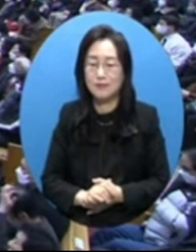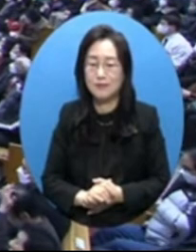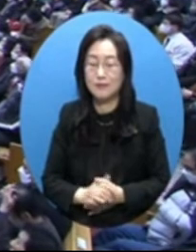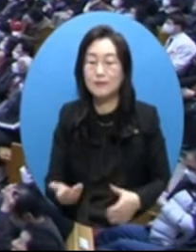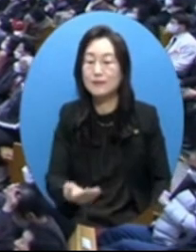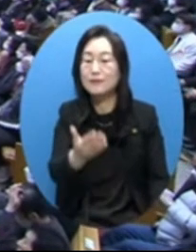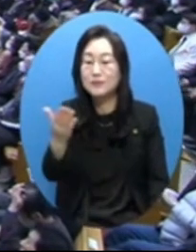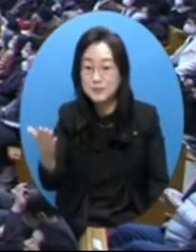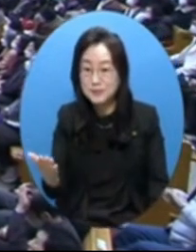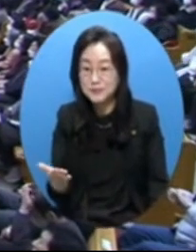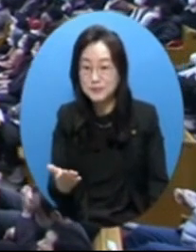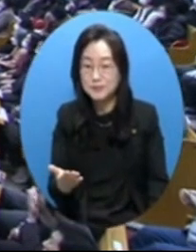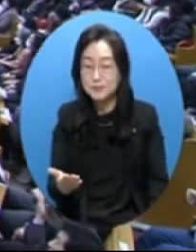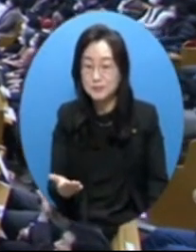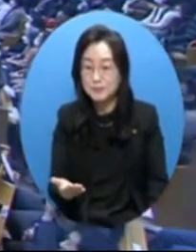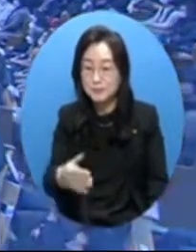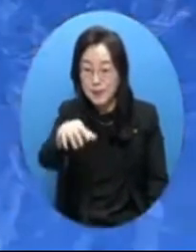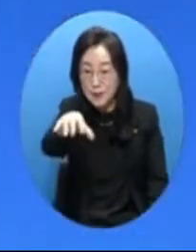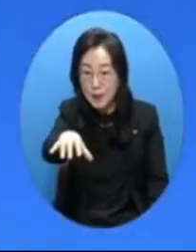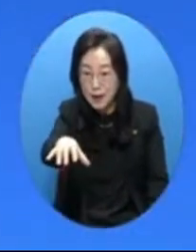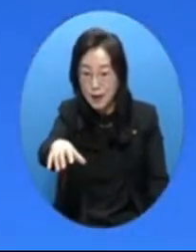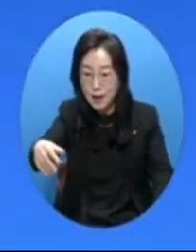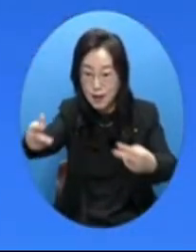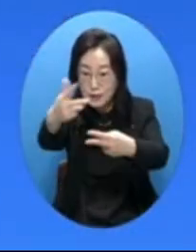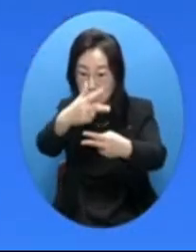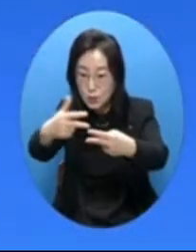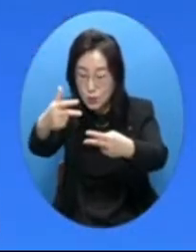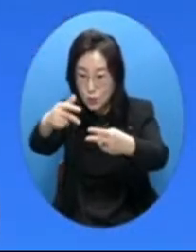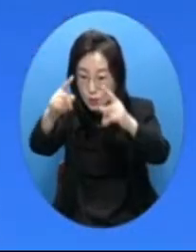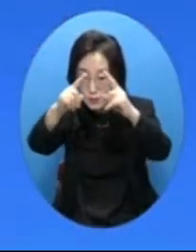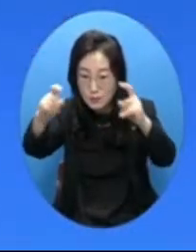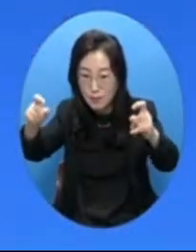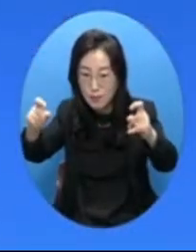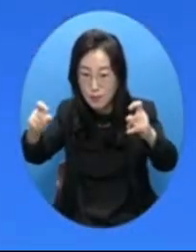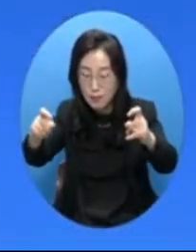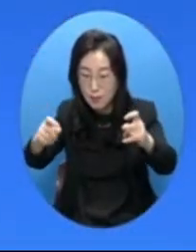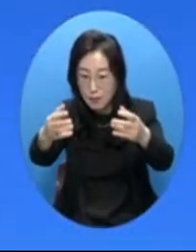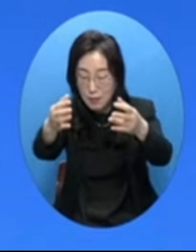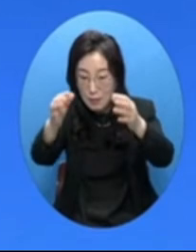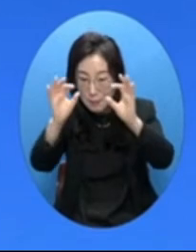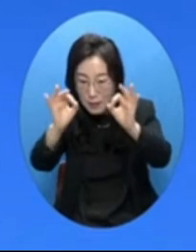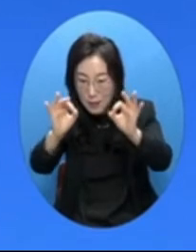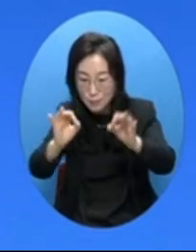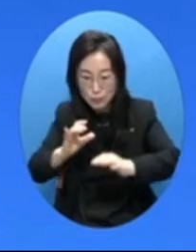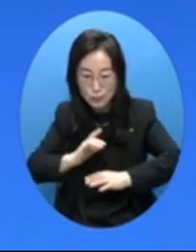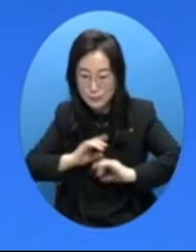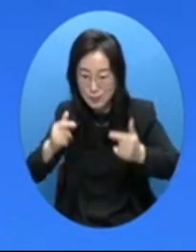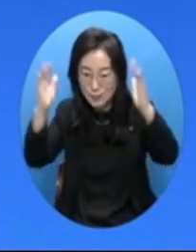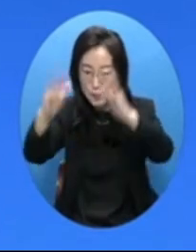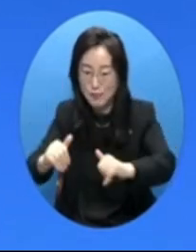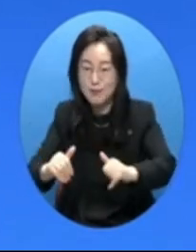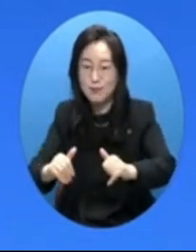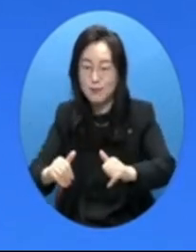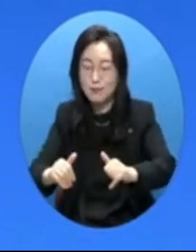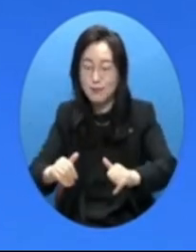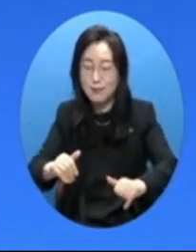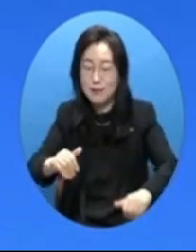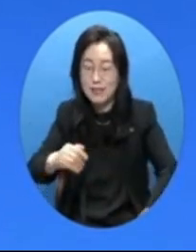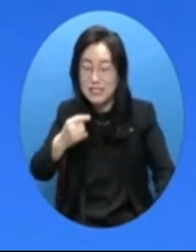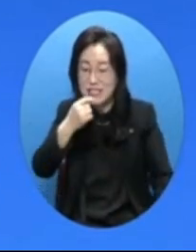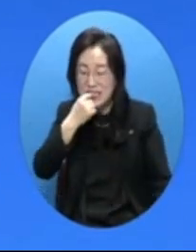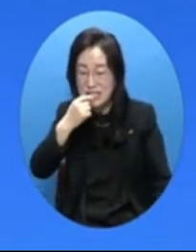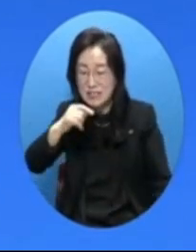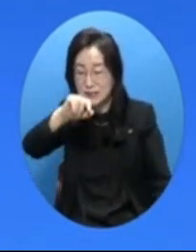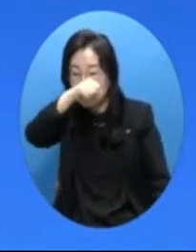여러분 그 앞에 놓인 여리고를 그는 두려워하지 않고 무너뜨렸습니다 흑백 차비라고 하는